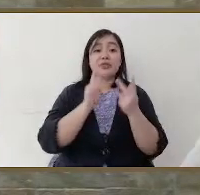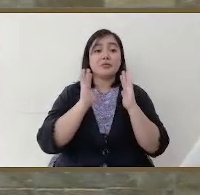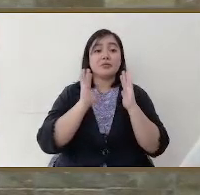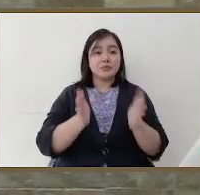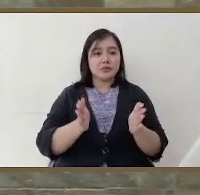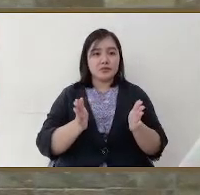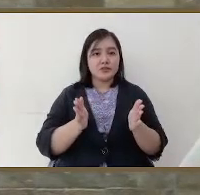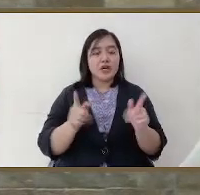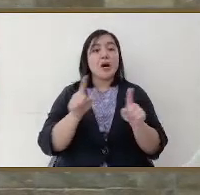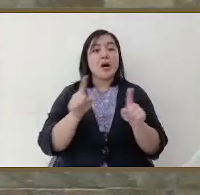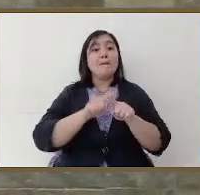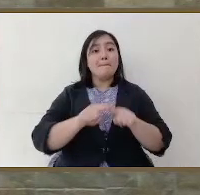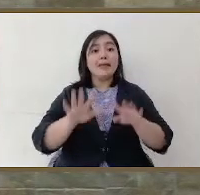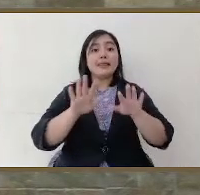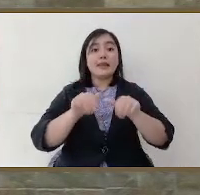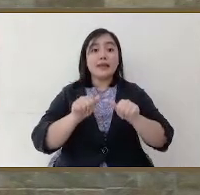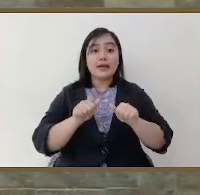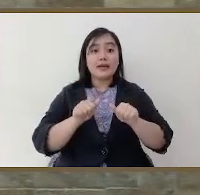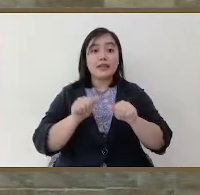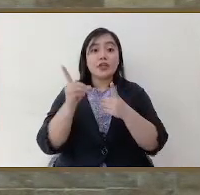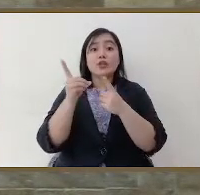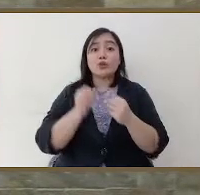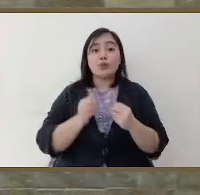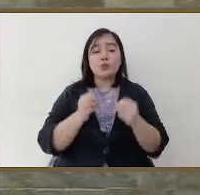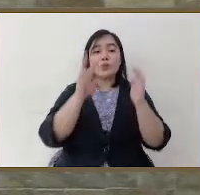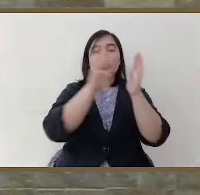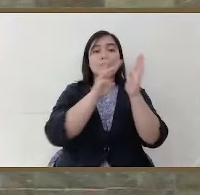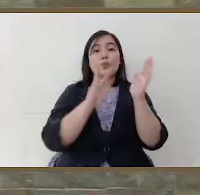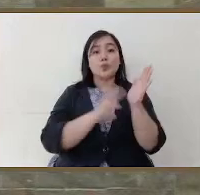But he can do the will of God.